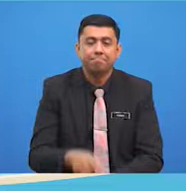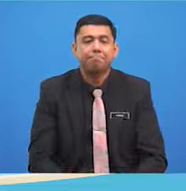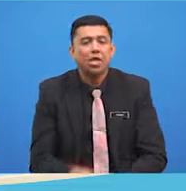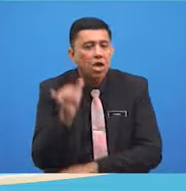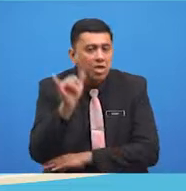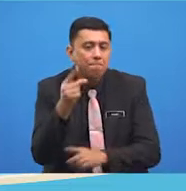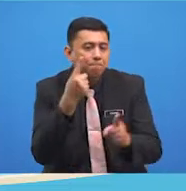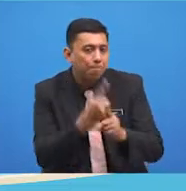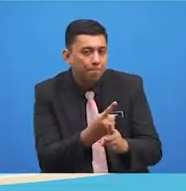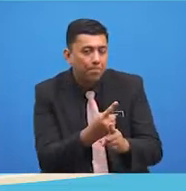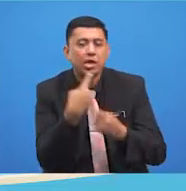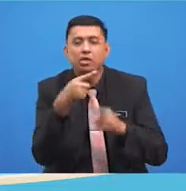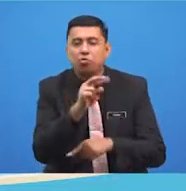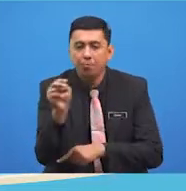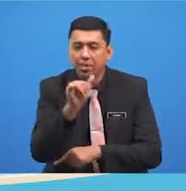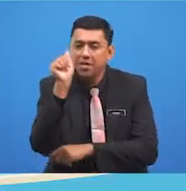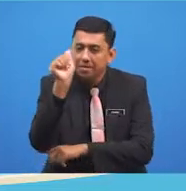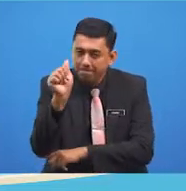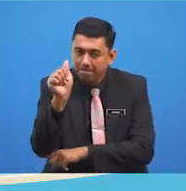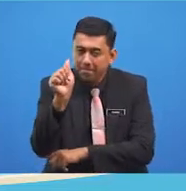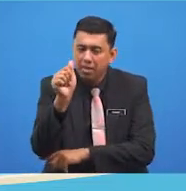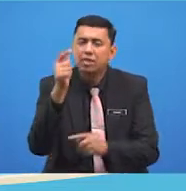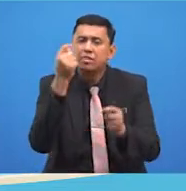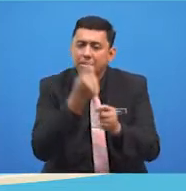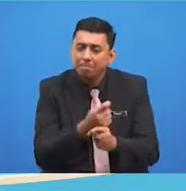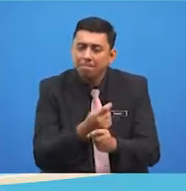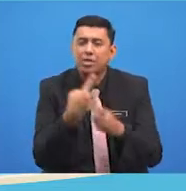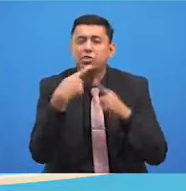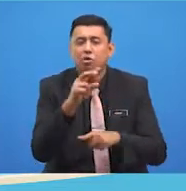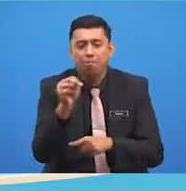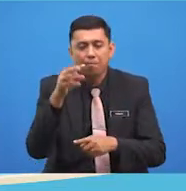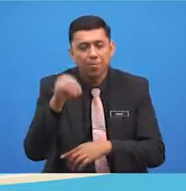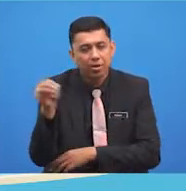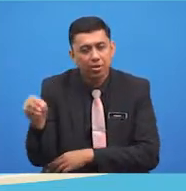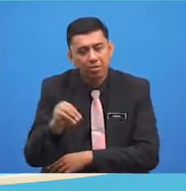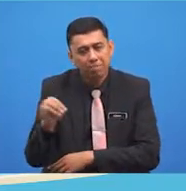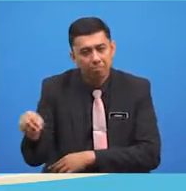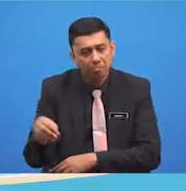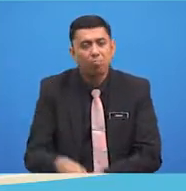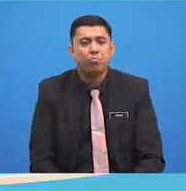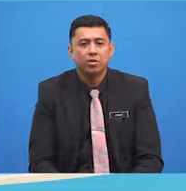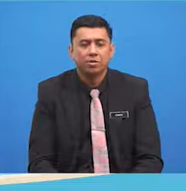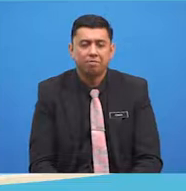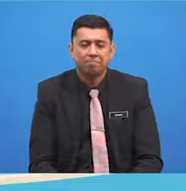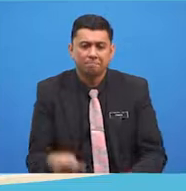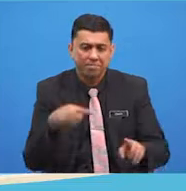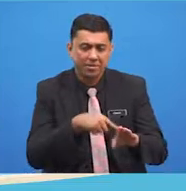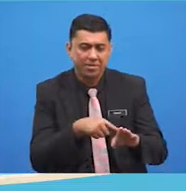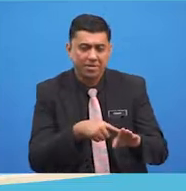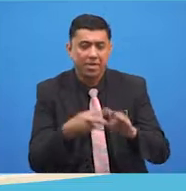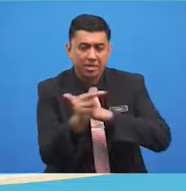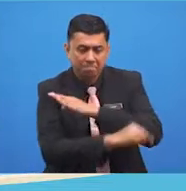Ya, betul. Jawapannya ialah A. Tepat jawapan murid-murid. Lokasi A ialah Raub, terletak di